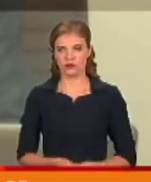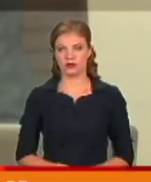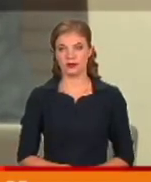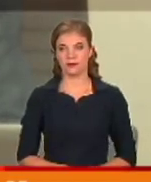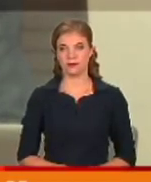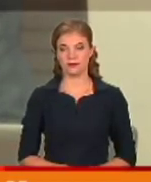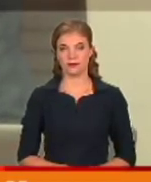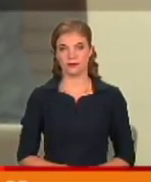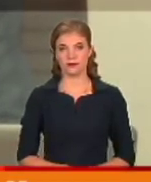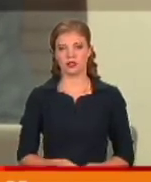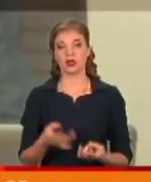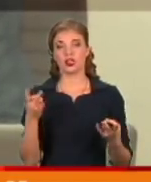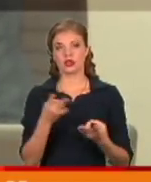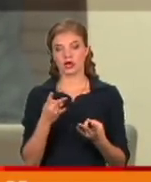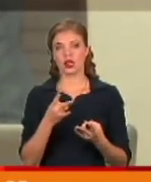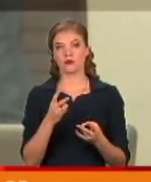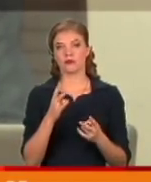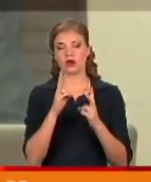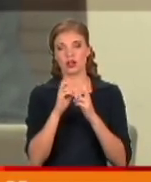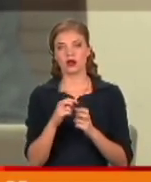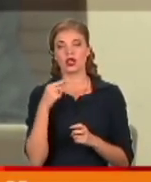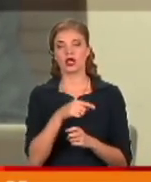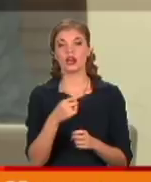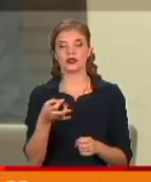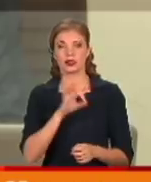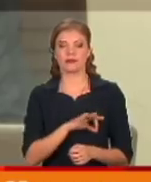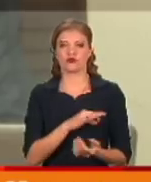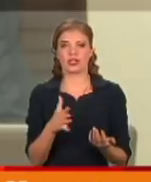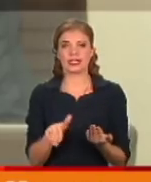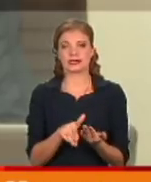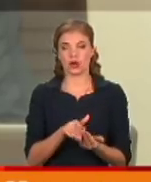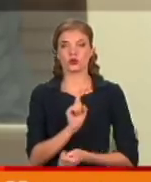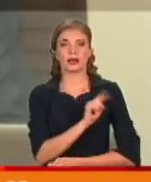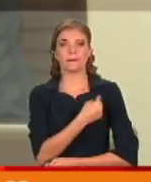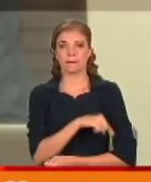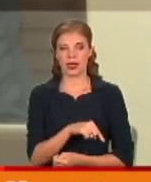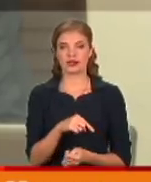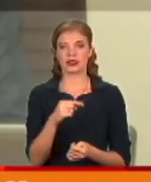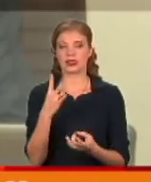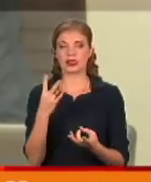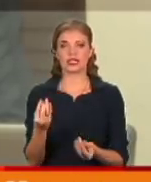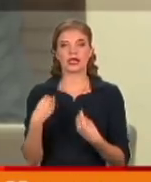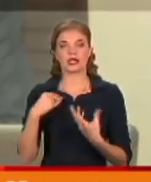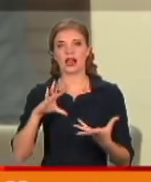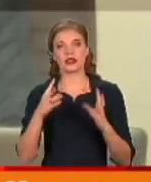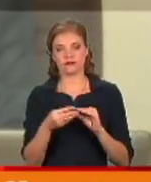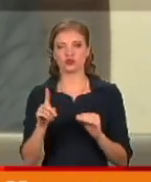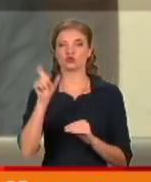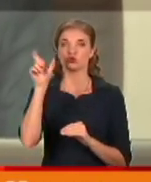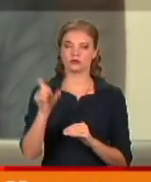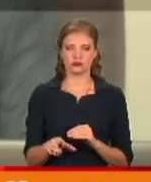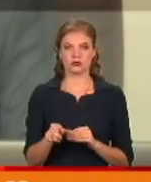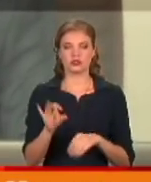пробували лікувати і пробували визнавати недієздатною. Однак медики не дали висновок, що вона, що